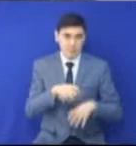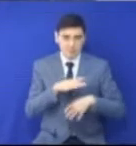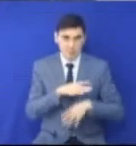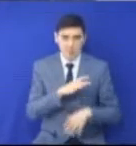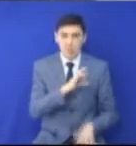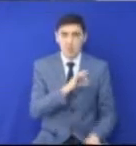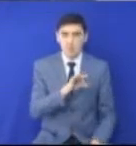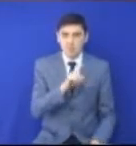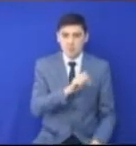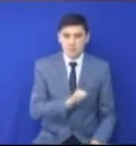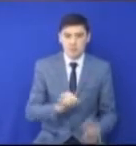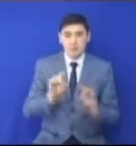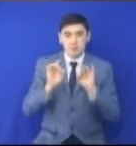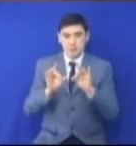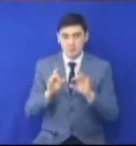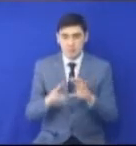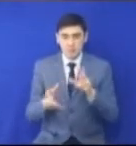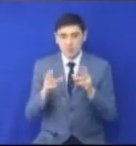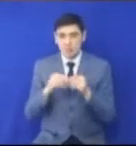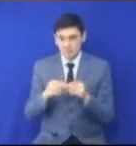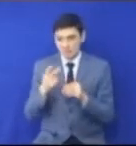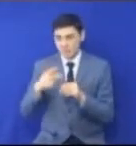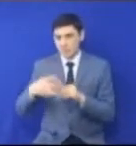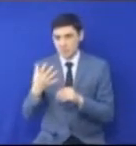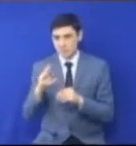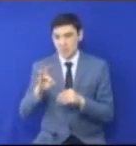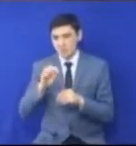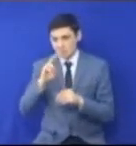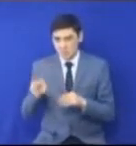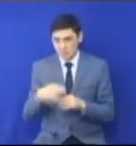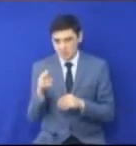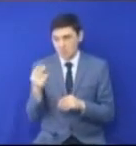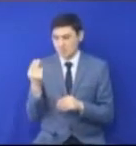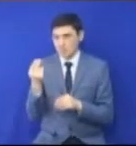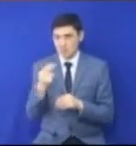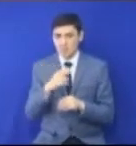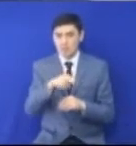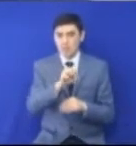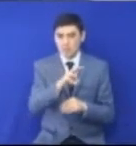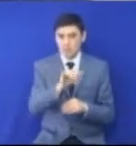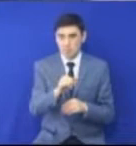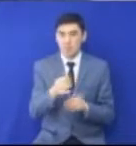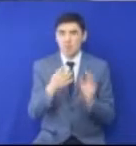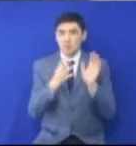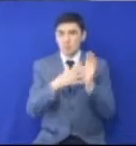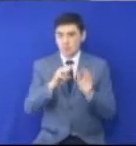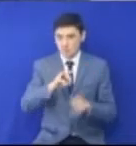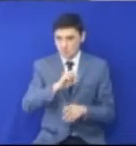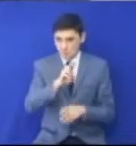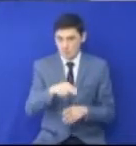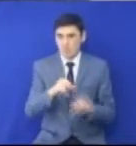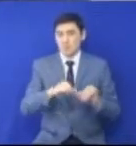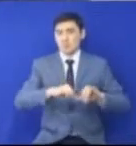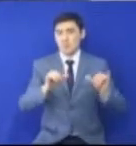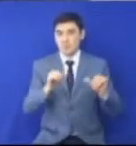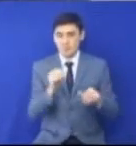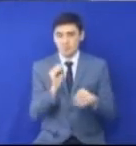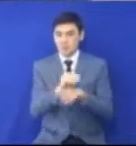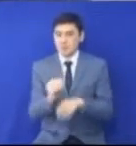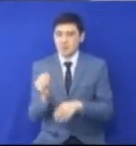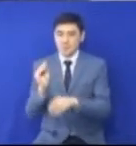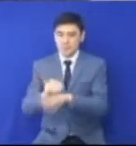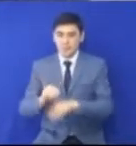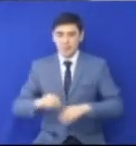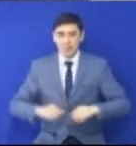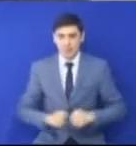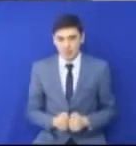айтуынша, ағымдағы бюджеттік бағдарламаларға 25 миллиард теңге, бюджеттік даму бағдарламасына 9 миллиард теңгеден артық қаражат бөлінген. Депутаттар